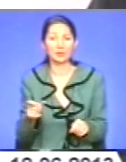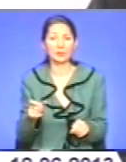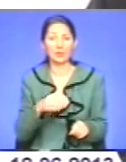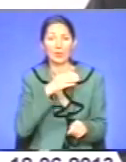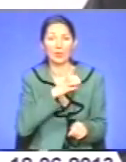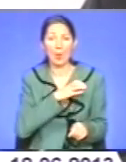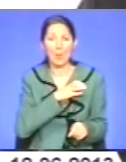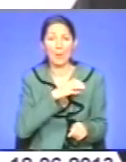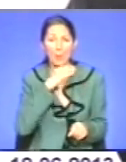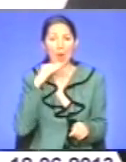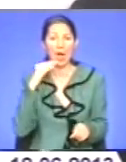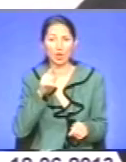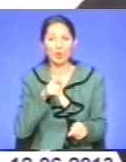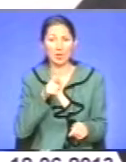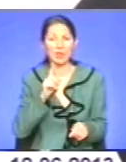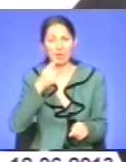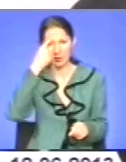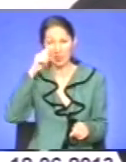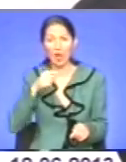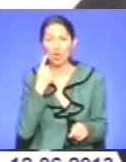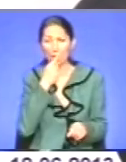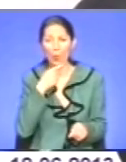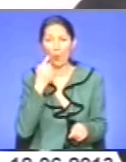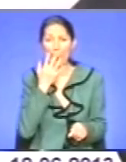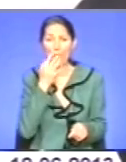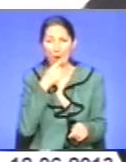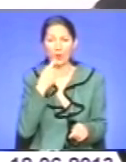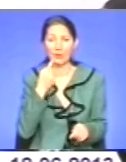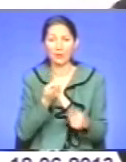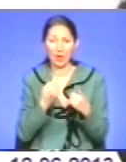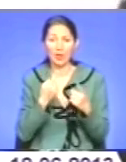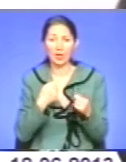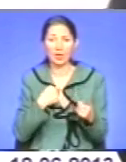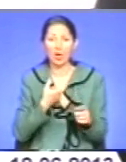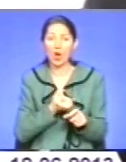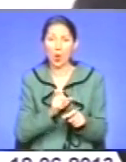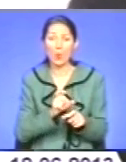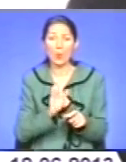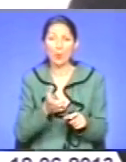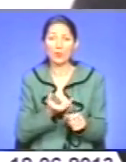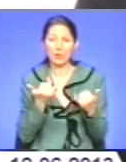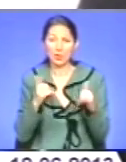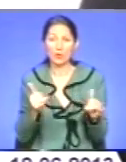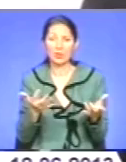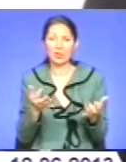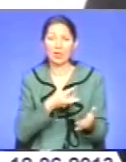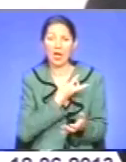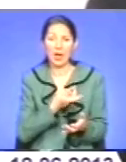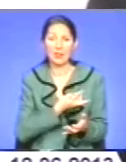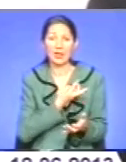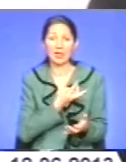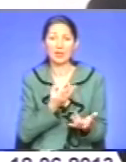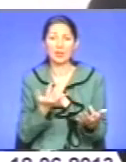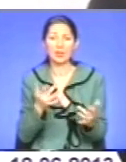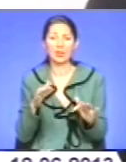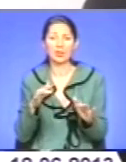Багато з них знають мови. Про це говорили, я був дуже вражений, настільки до цього енергії, настільки